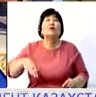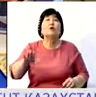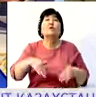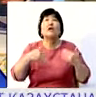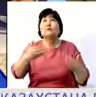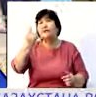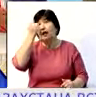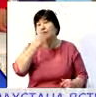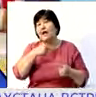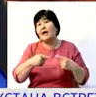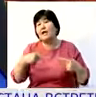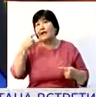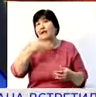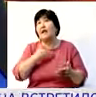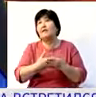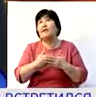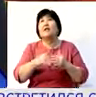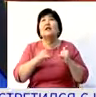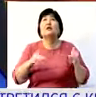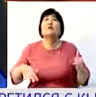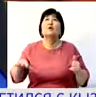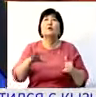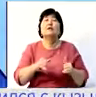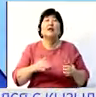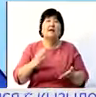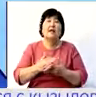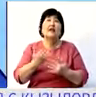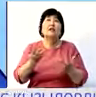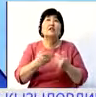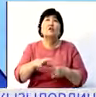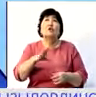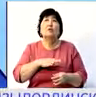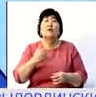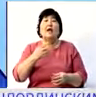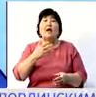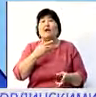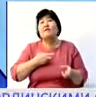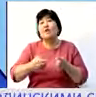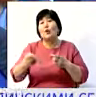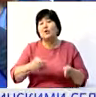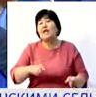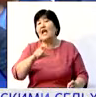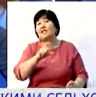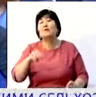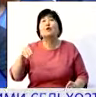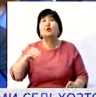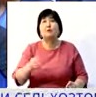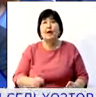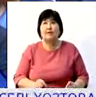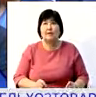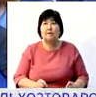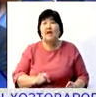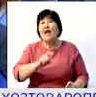выразил благодарность ряду лиц за вклад в развитие региона и страны. В их числе была и фигуристка Элизабет Турсынбаева. Элизабет,